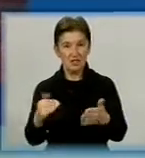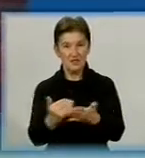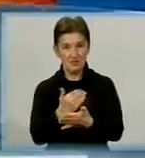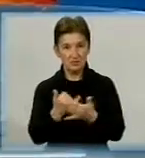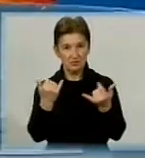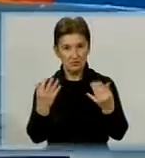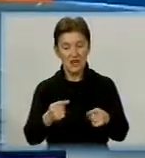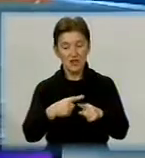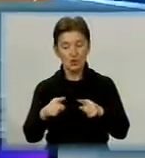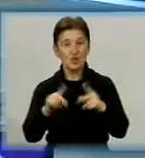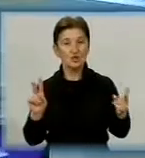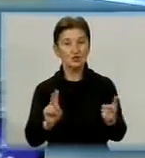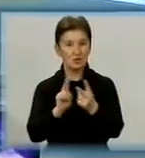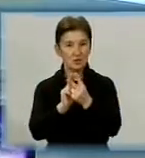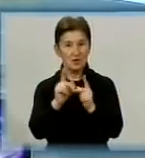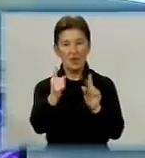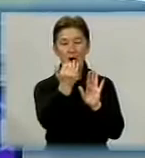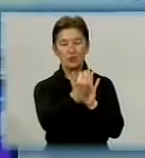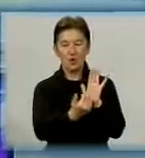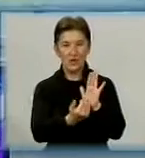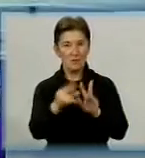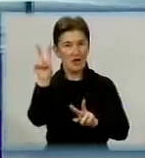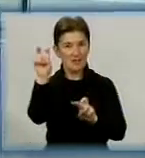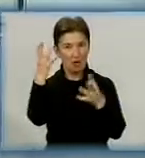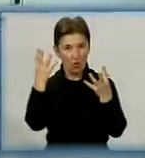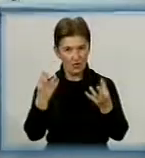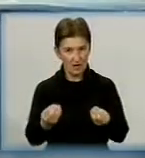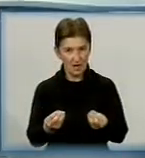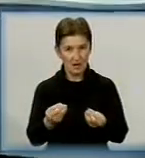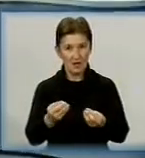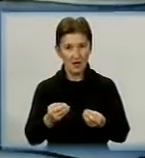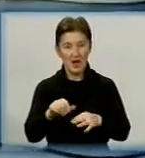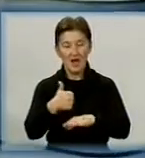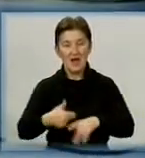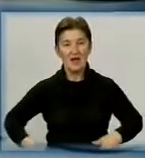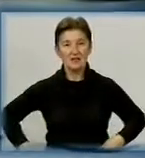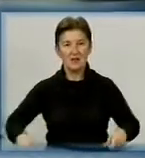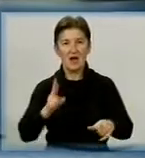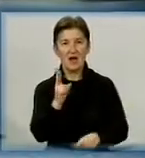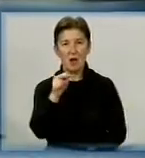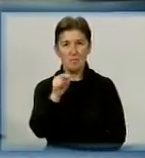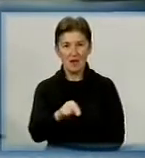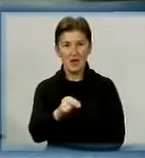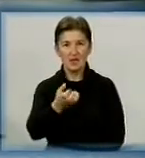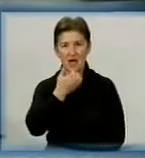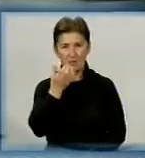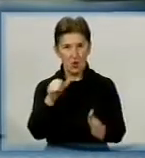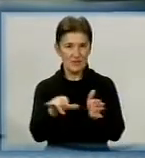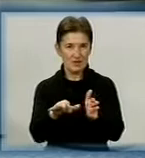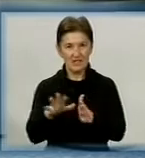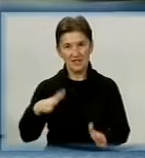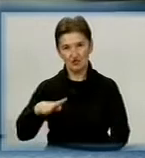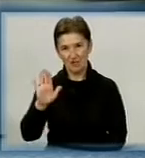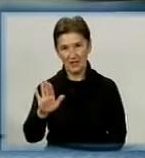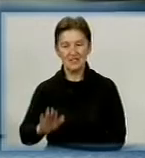вже зовсім скоро ми зустрінемось у програмі «Тема дня» із Сергієм Кравченком, генеральним директором КП «Теплоенергетик». Дочекайтесь.